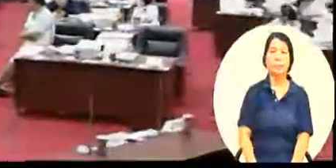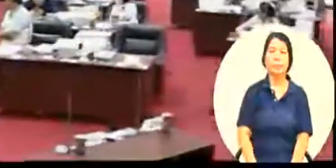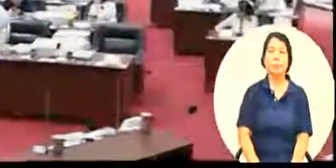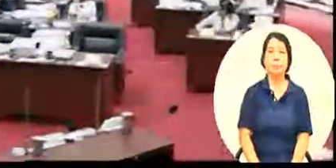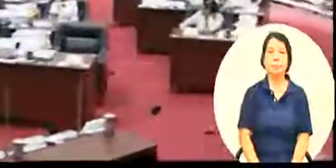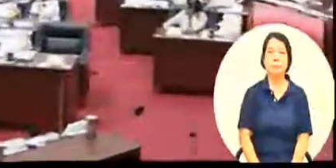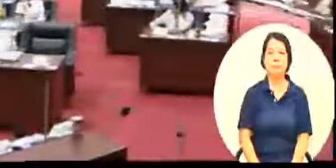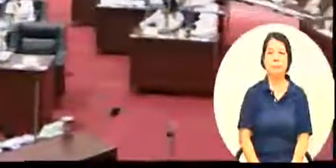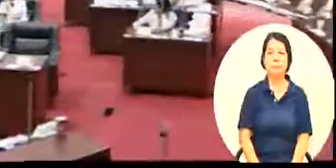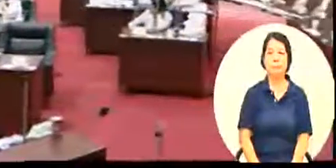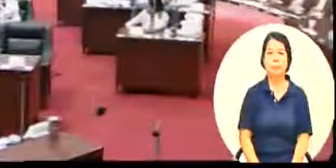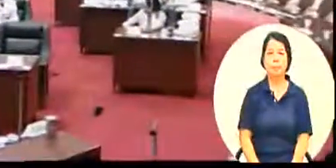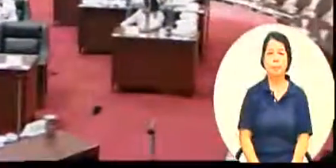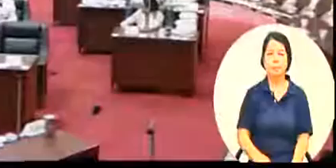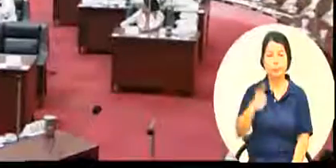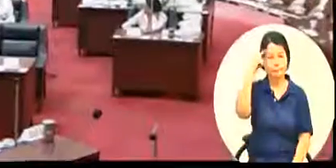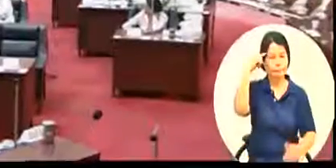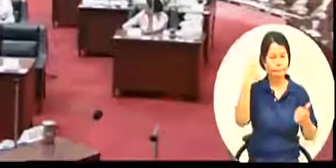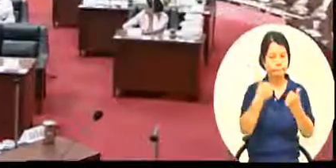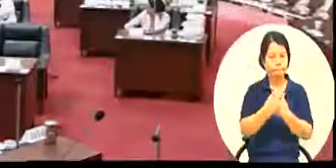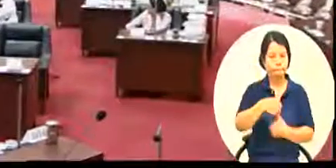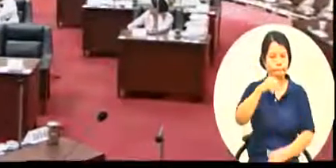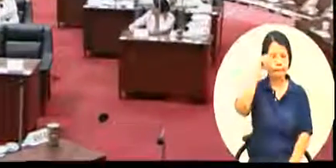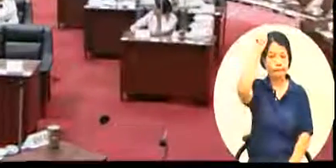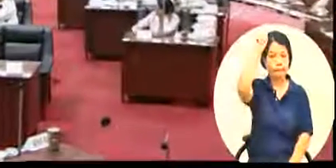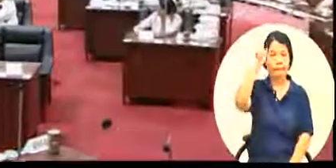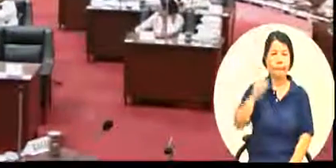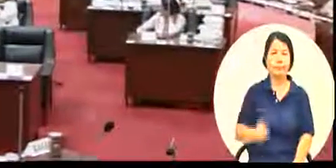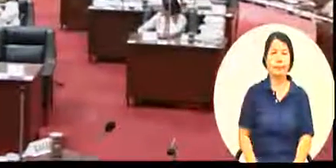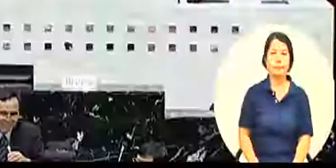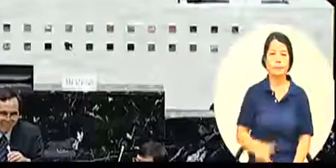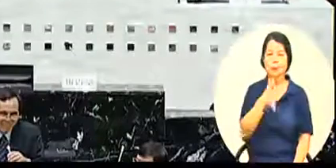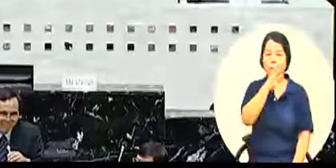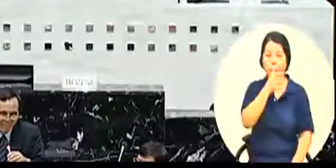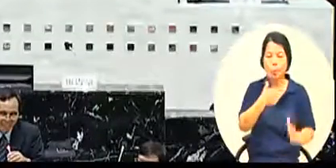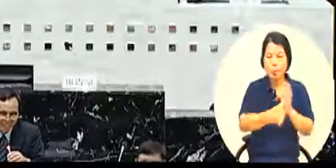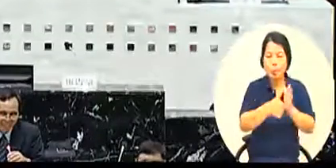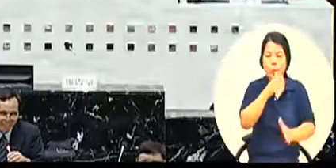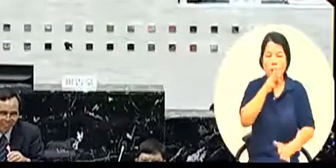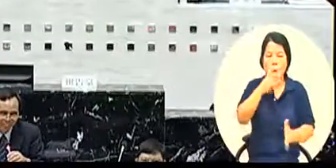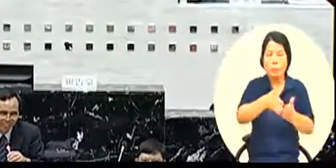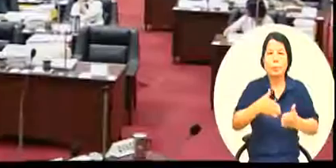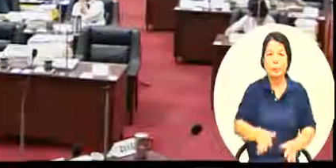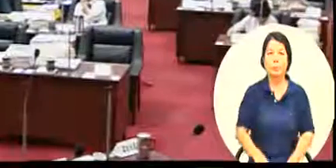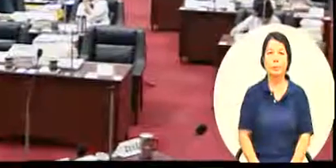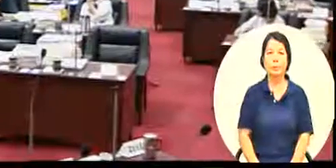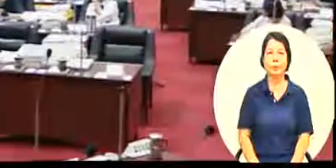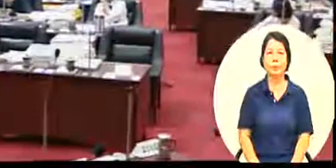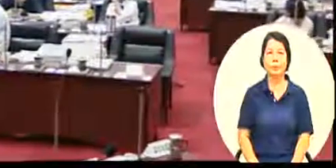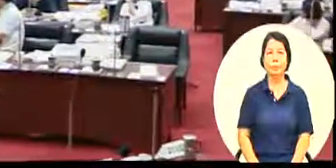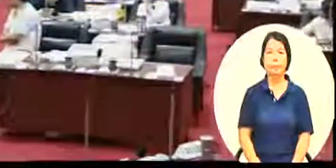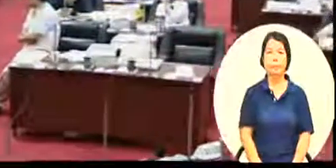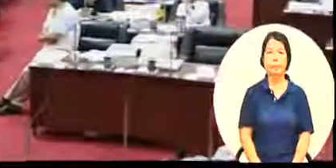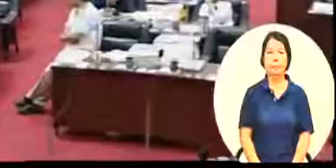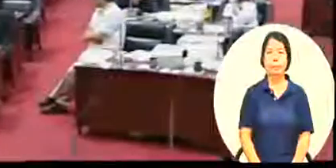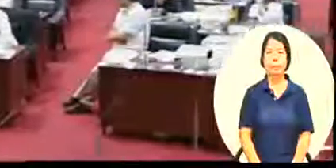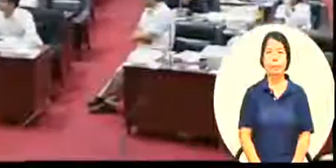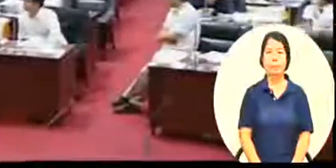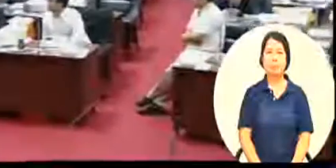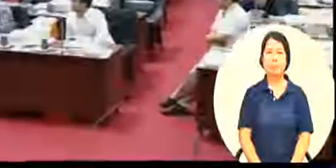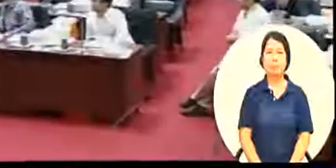黄柏林议员，反对的请举手。再请他一起念来。黄柏林议员，反对的请举手。